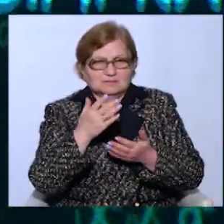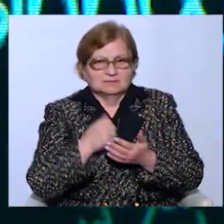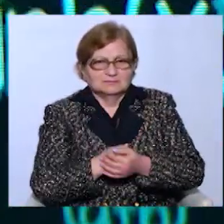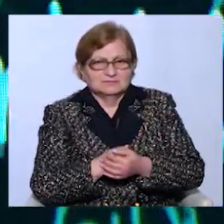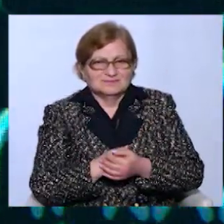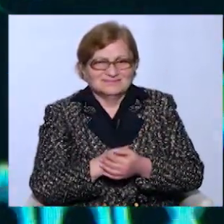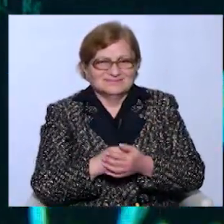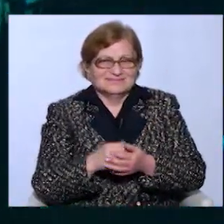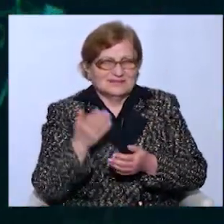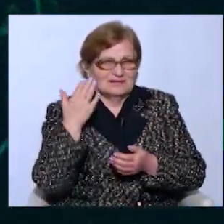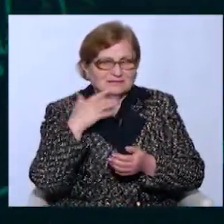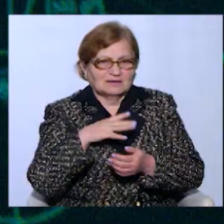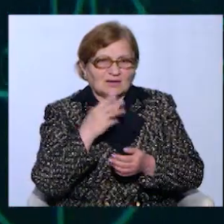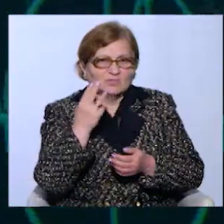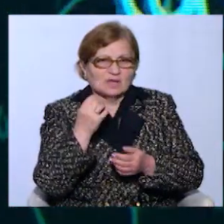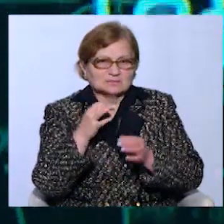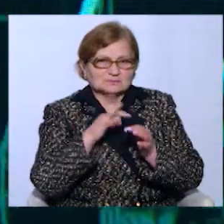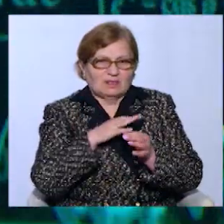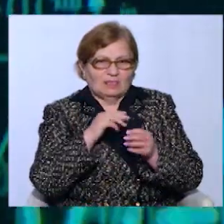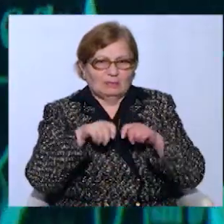აღარ ჩამებშნევ, როგორც სარცი მეშვეობდა ხოლმე.